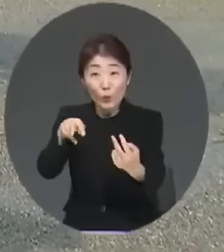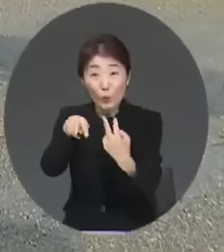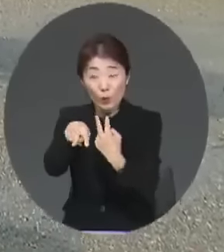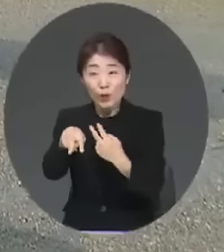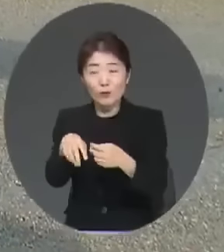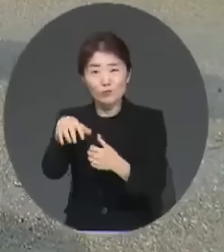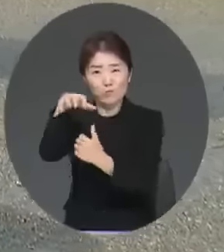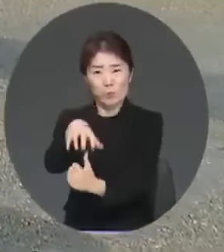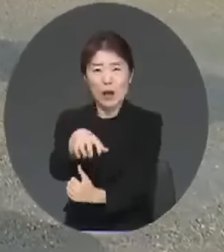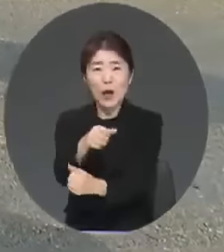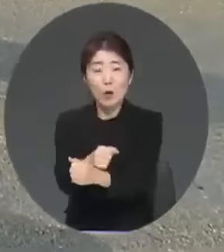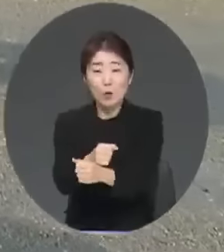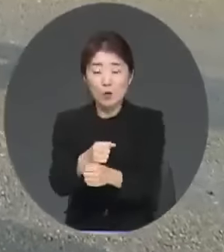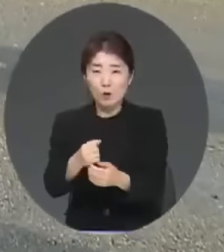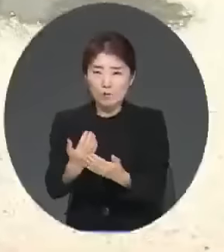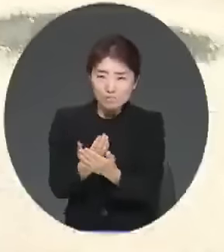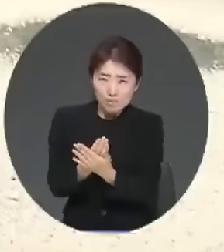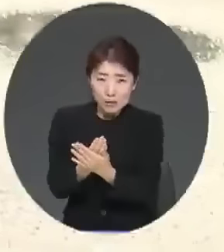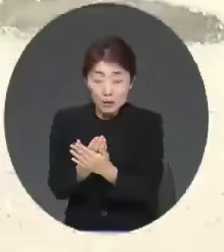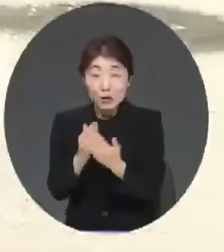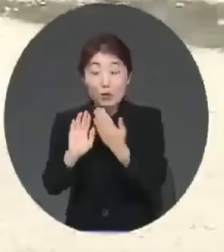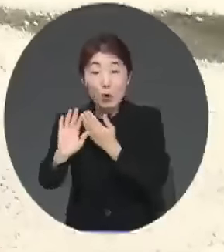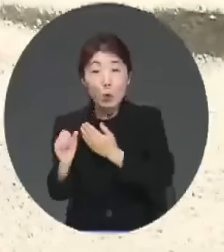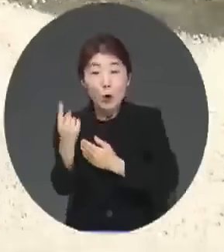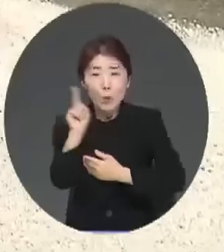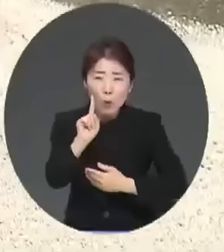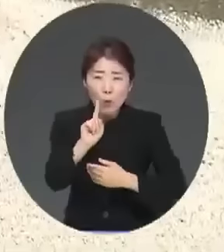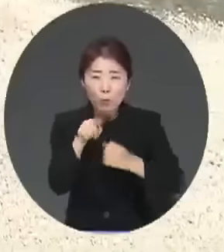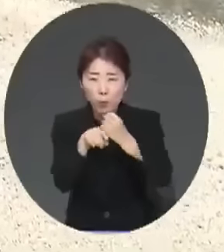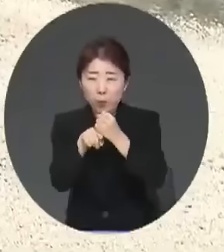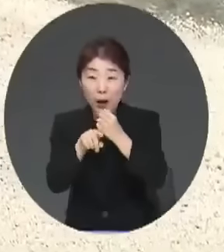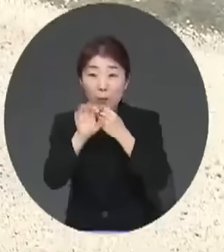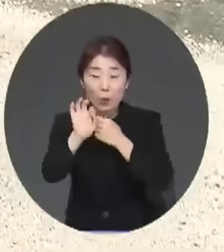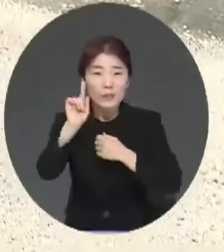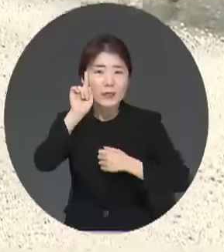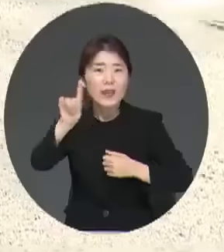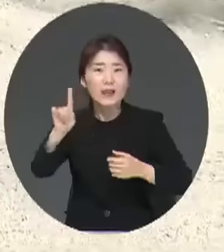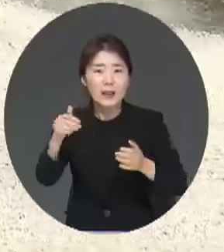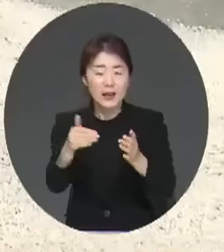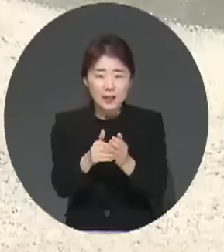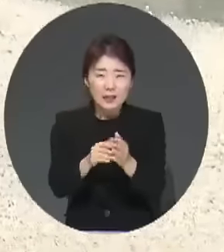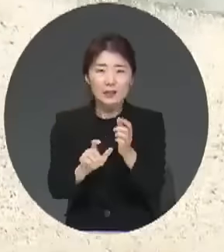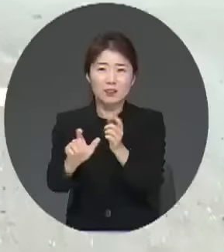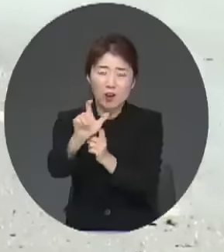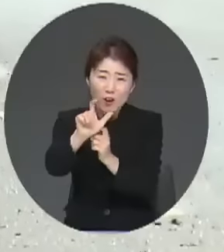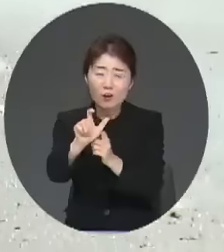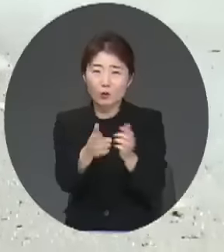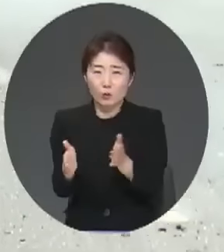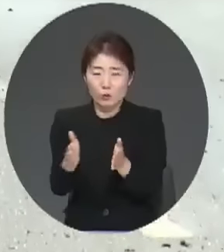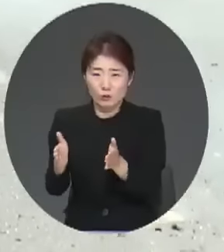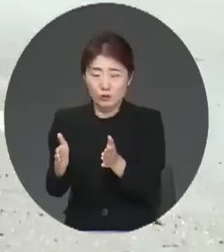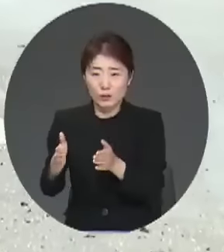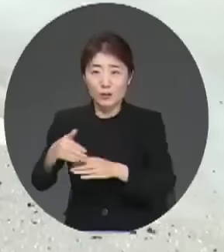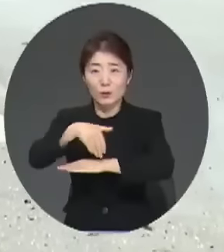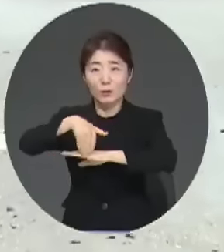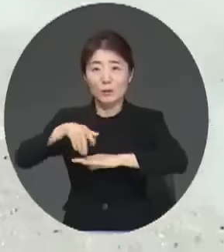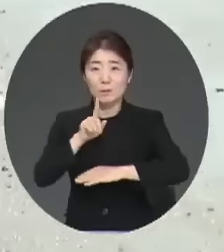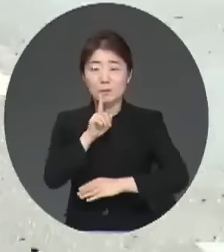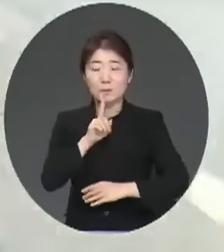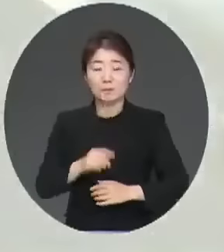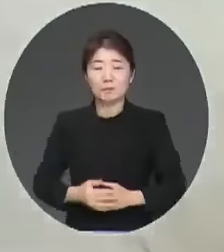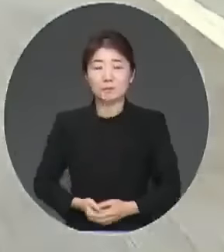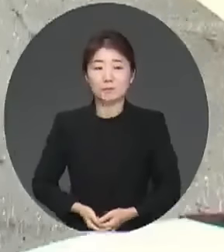통제하고 준설 작업을 한 뒤 원인 파악을 하고 내일까지 살수차를 추가로 투입해 도로 정리를 할 예정이라고